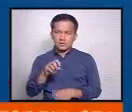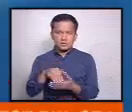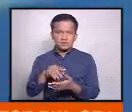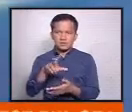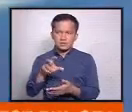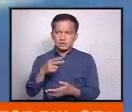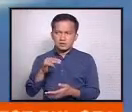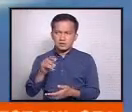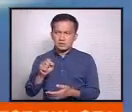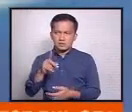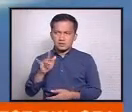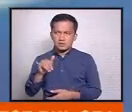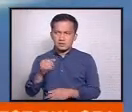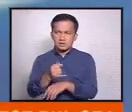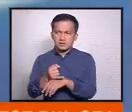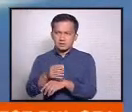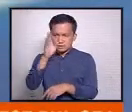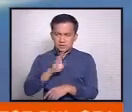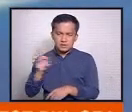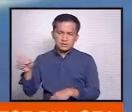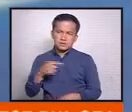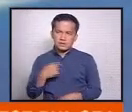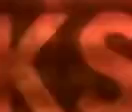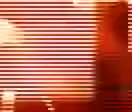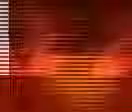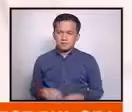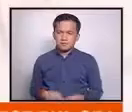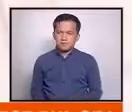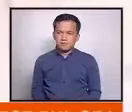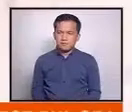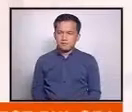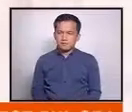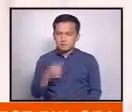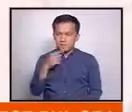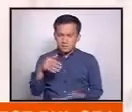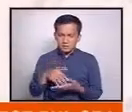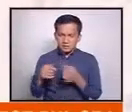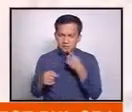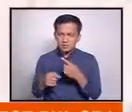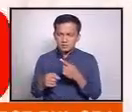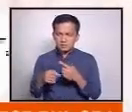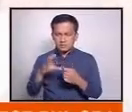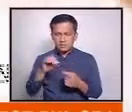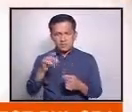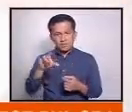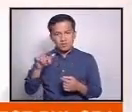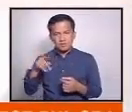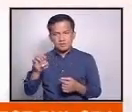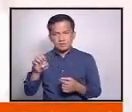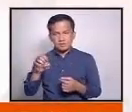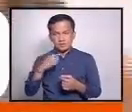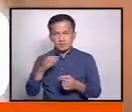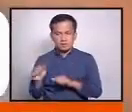1,300 hectares ng Spratly Islands ang sinira daw ng China. Studies are saying that we are already on the brink of collapse in terms